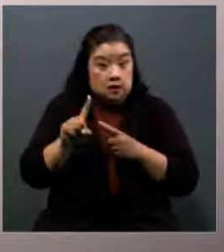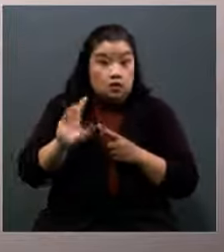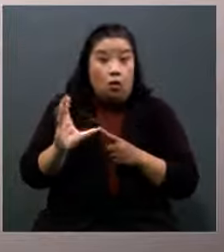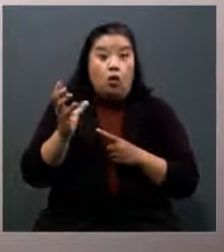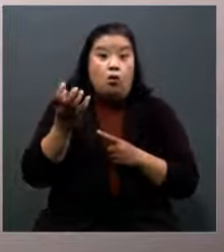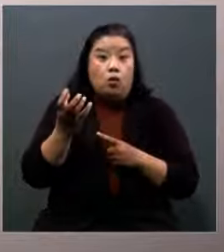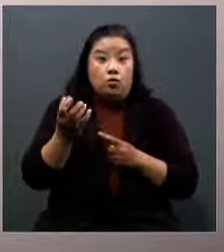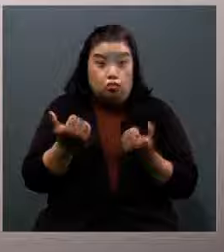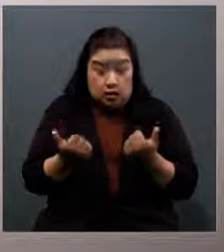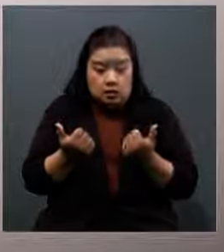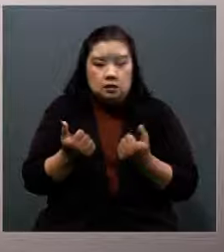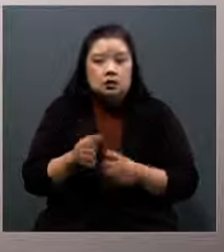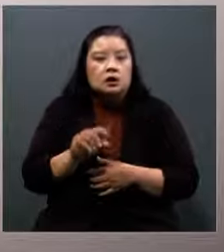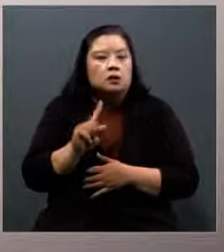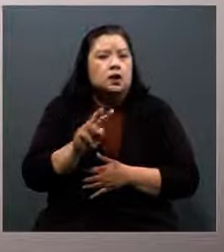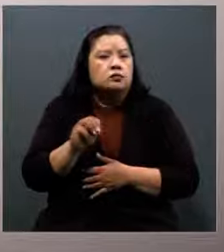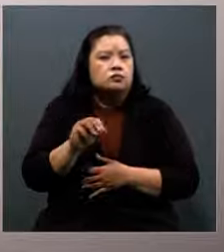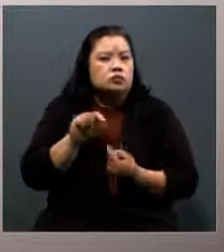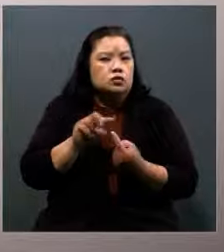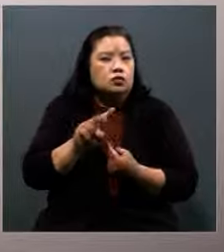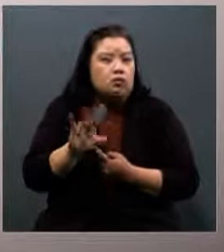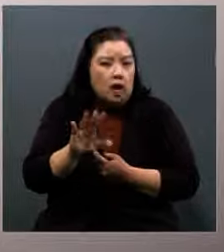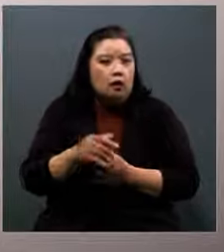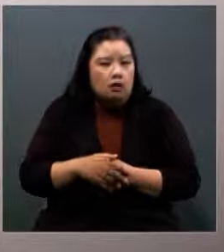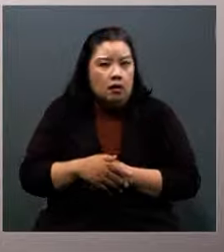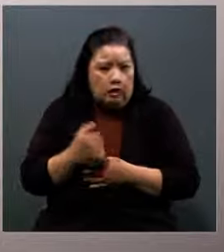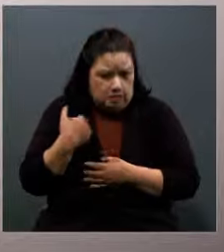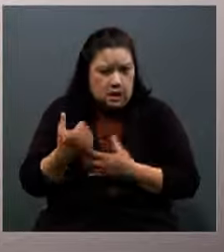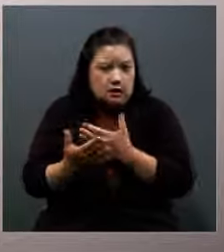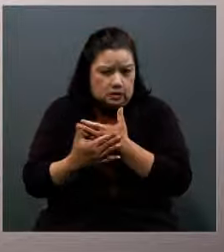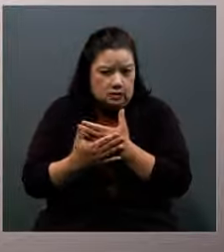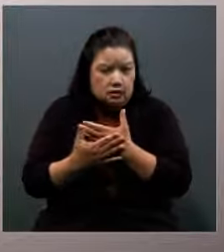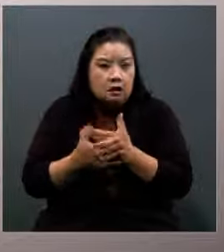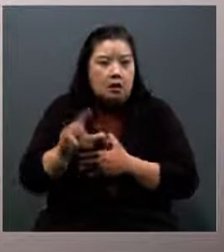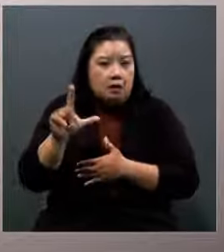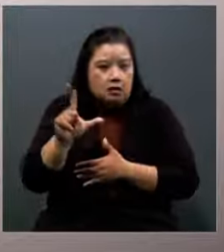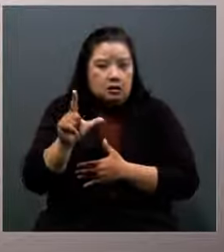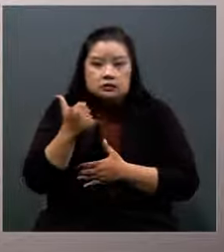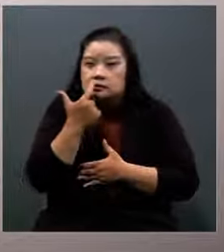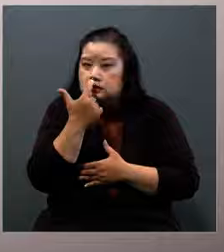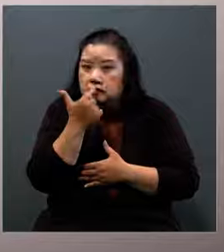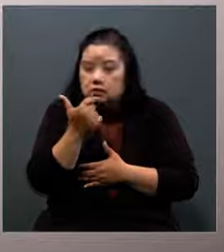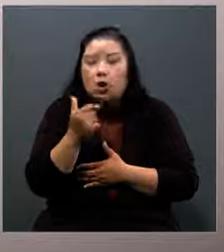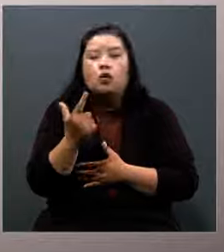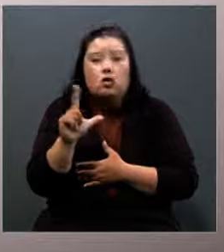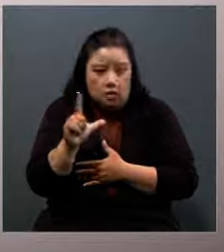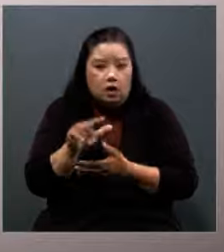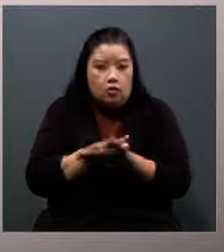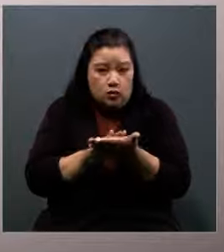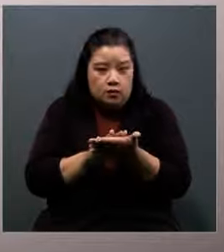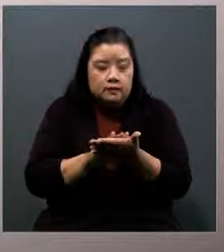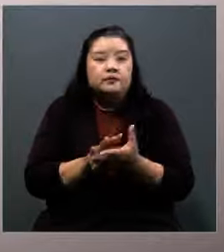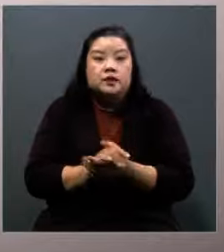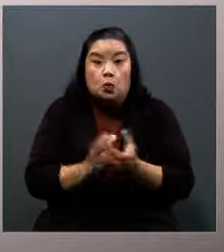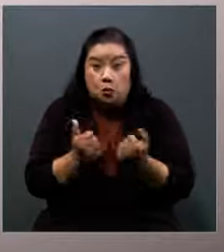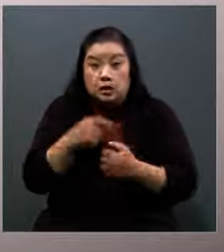เพดานของคุณภาพอากาศปานกลางด้วยนะไม่ใช่ว่าดีนะแค่ปานกลางสีเหลืองเนี่ยอยู่ที่ 37.5 แต่วันนี้เนี่ยสูงสุ